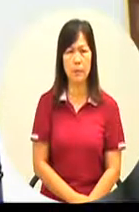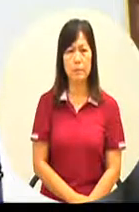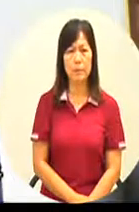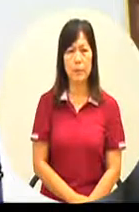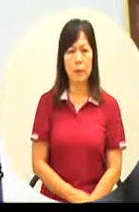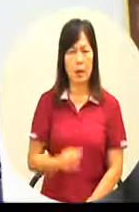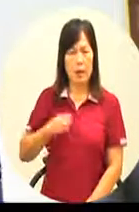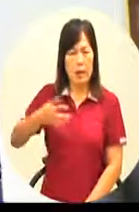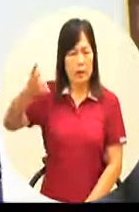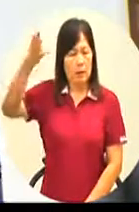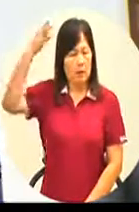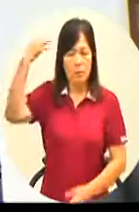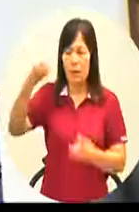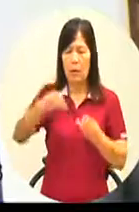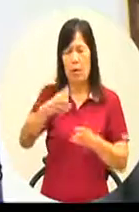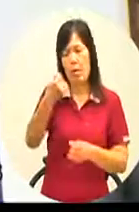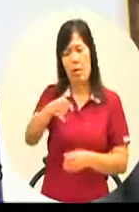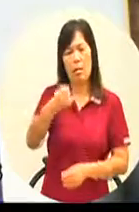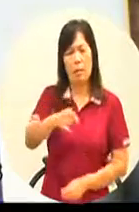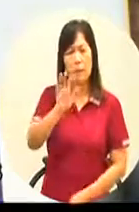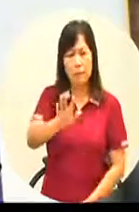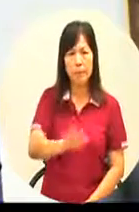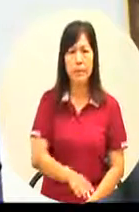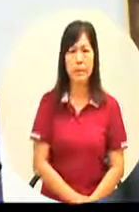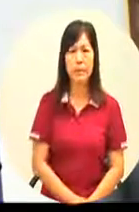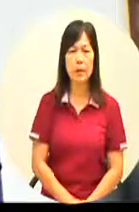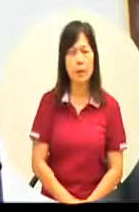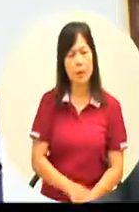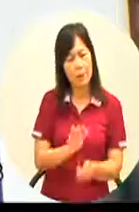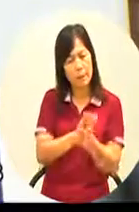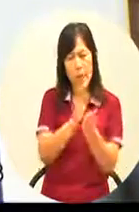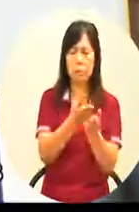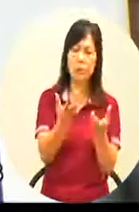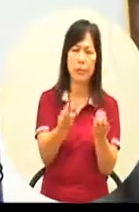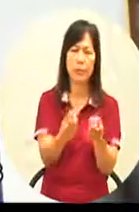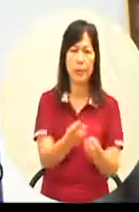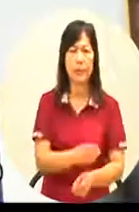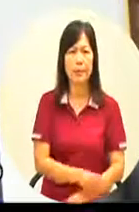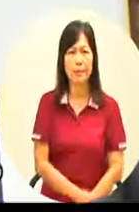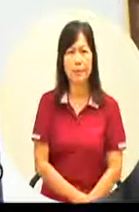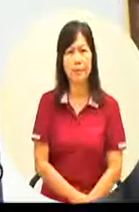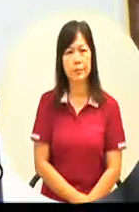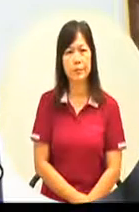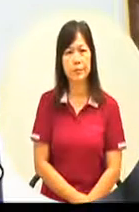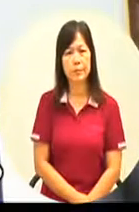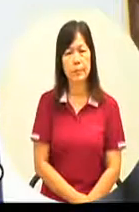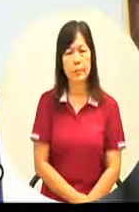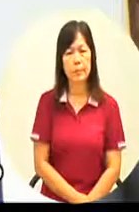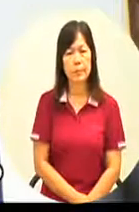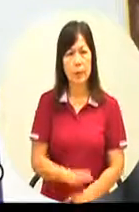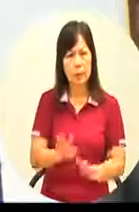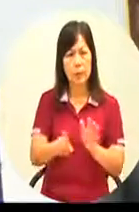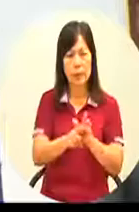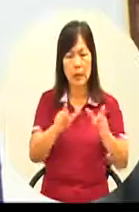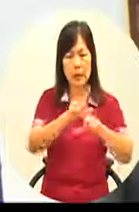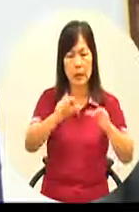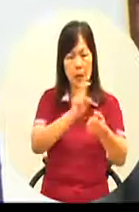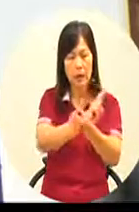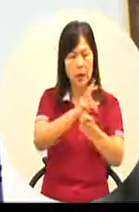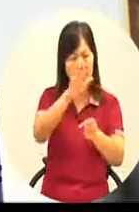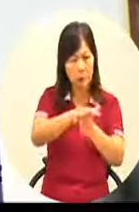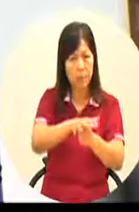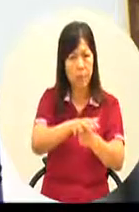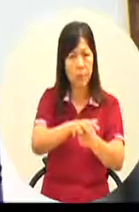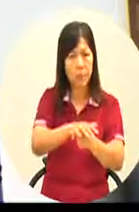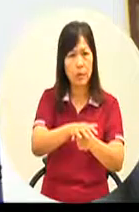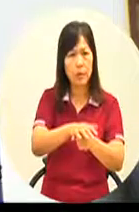的这个成效不大，而且没有那个效益。那现在大林埔沿